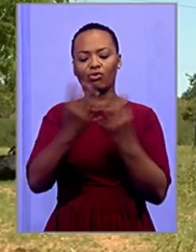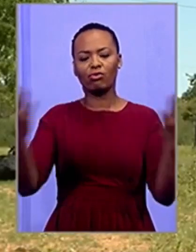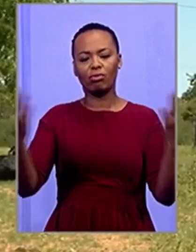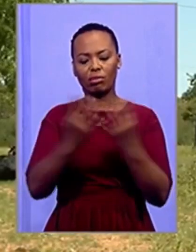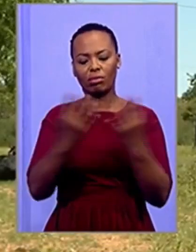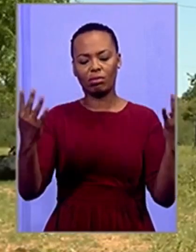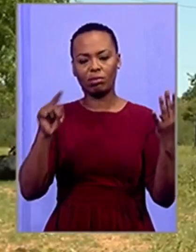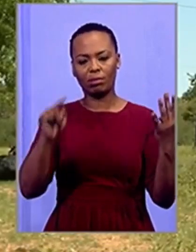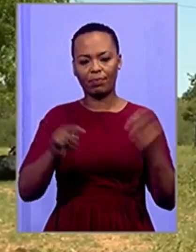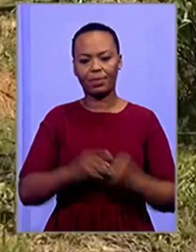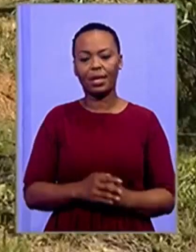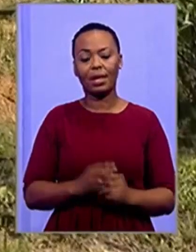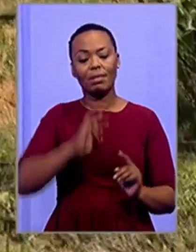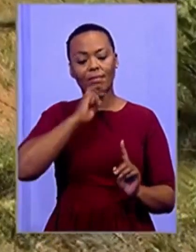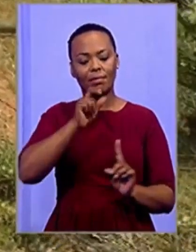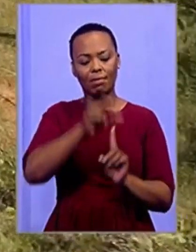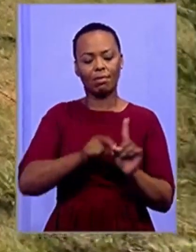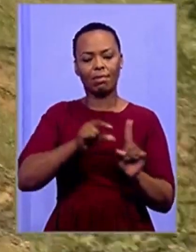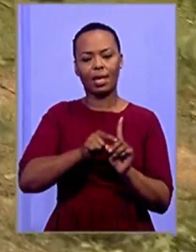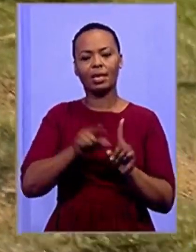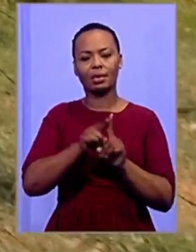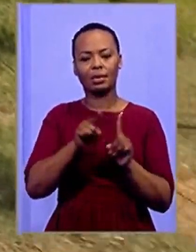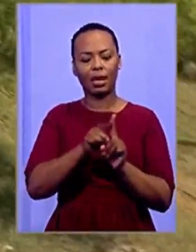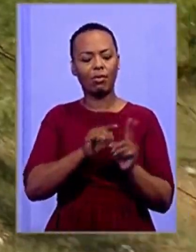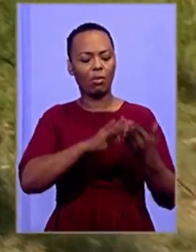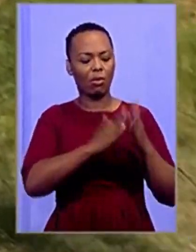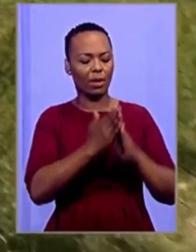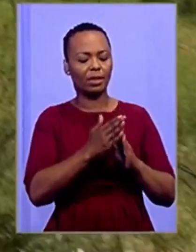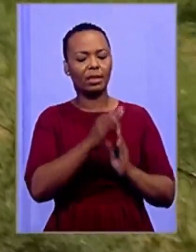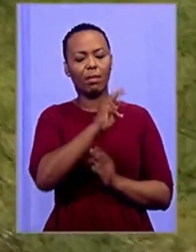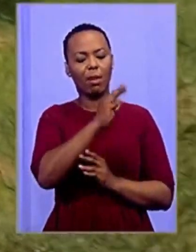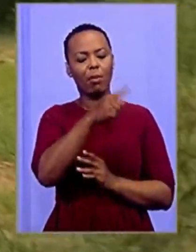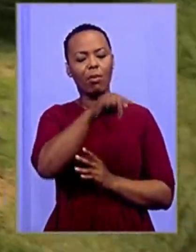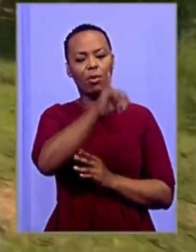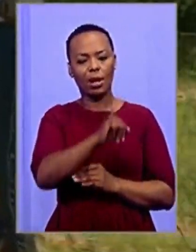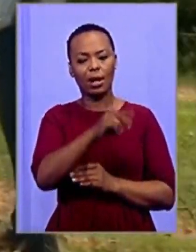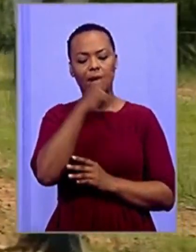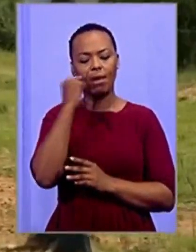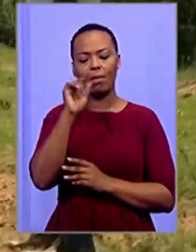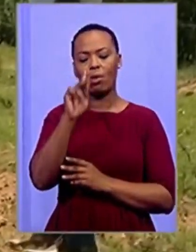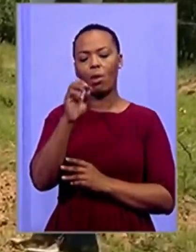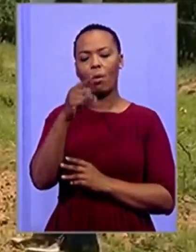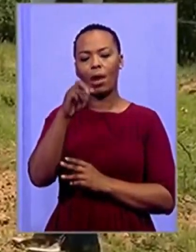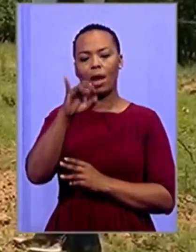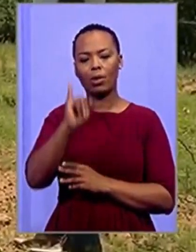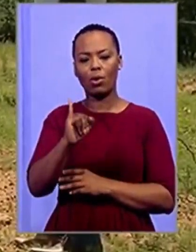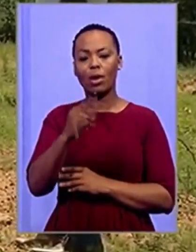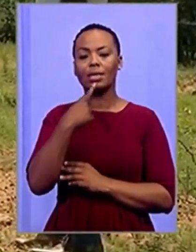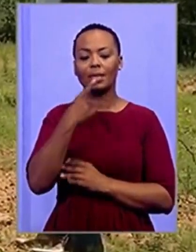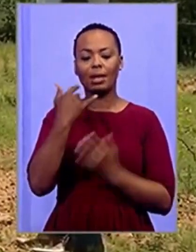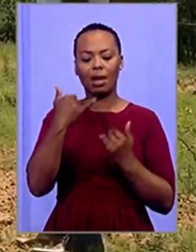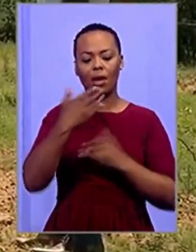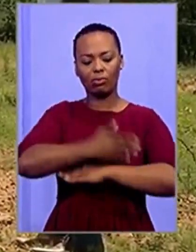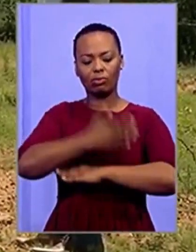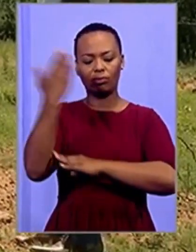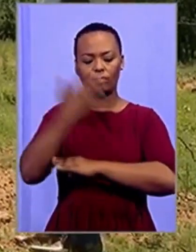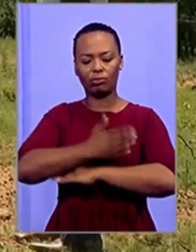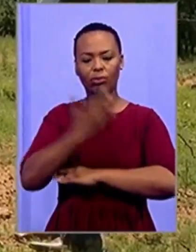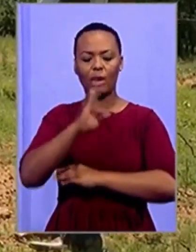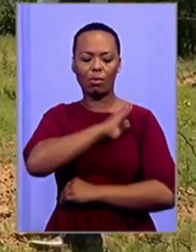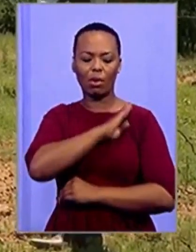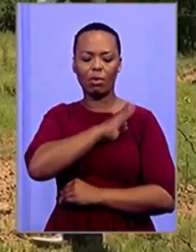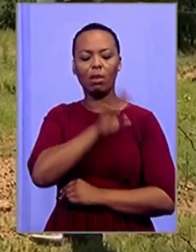molomo ebile a busa le kwa motseng wa Mabule mo Afrika Borwa e leng kopano le koko. A re melelwane e tshwanetse ya baakangwa gore sesole se kgone go